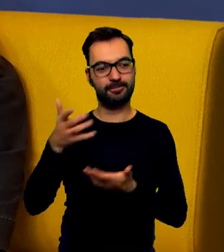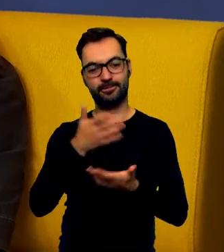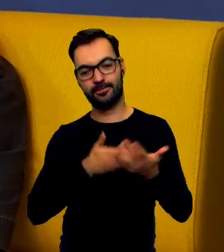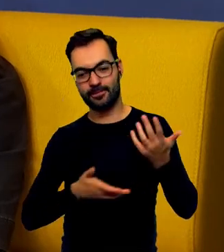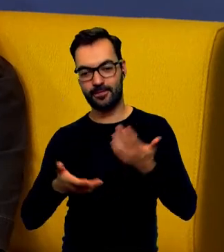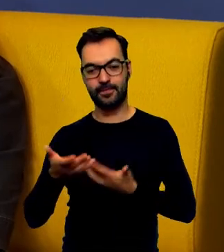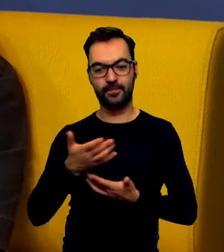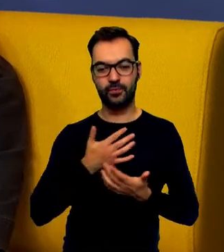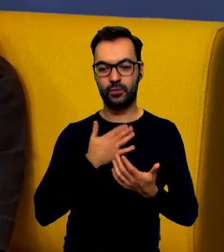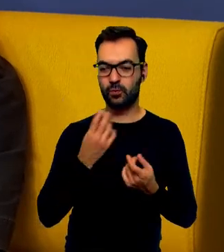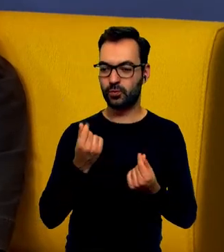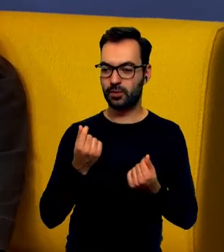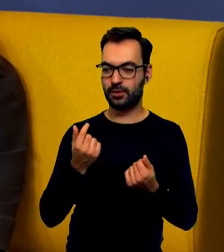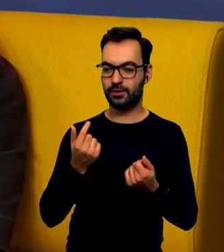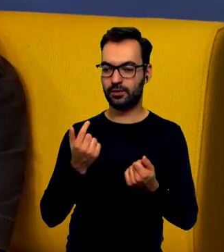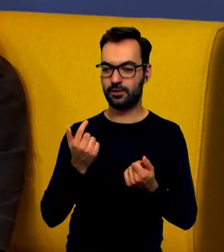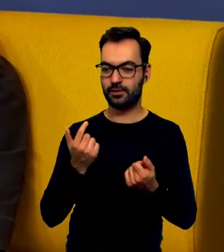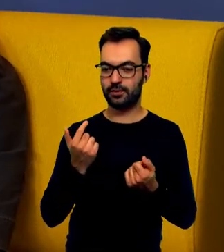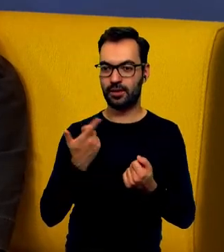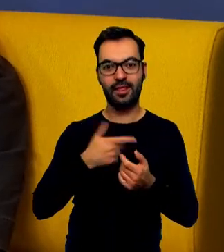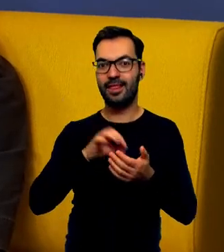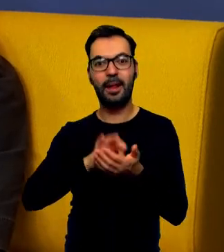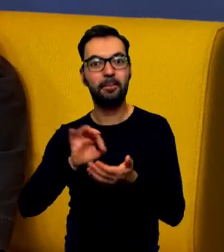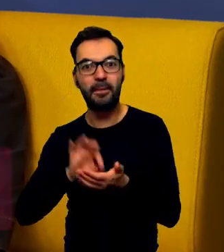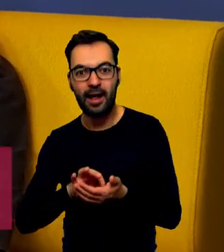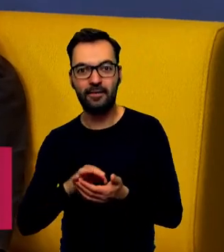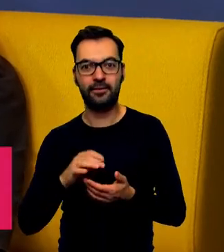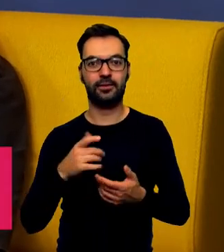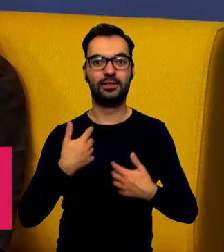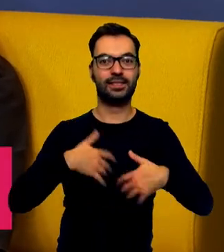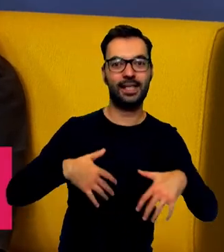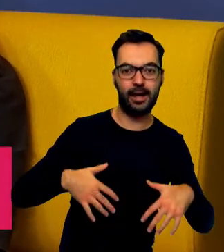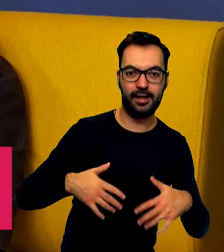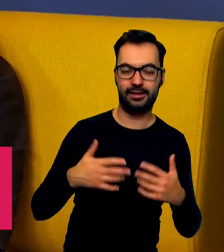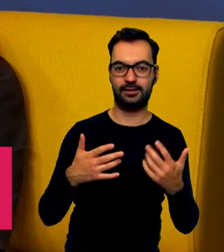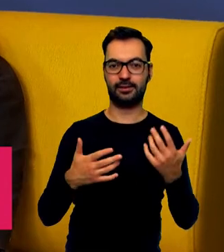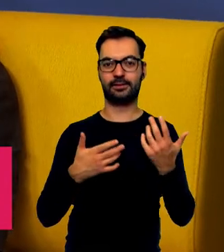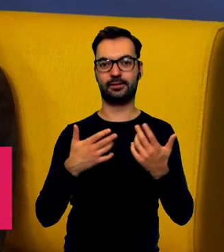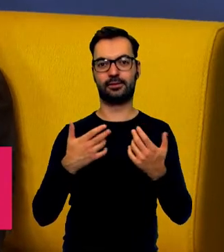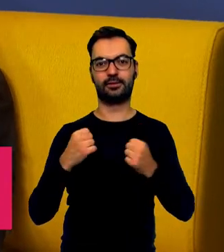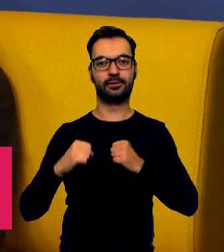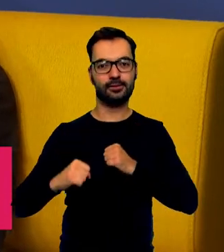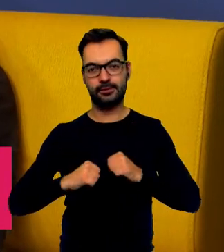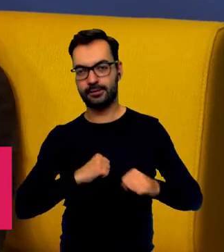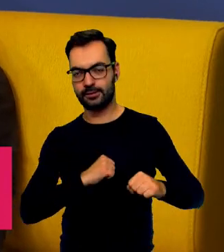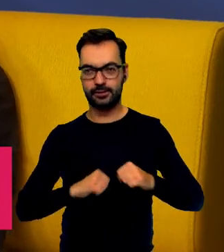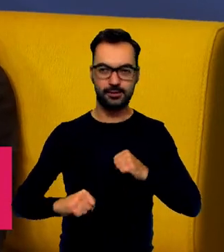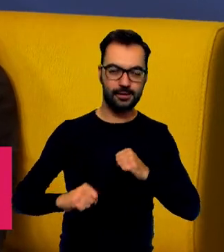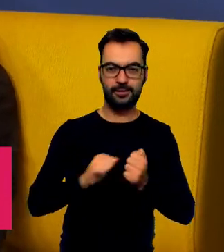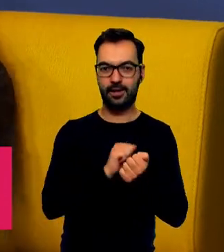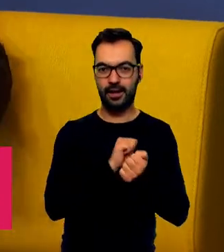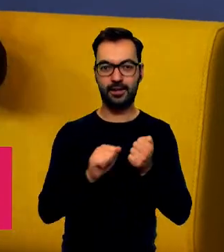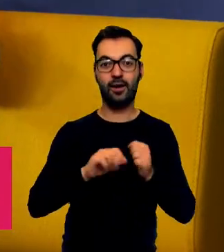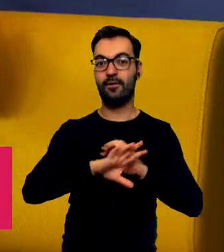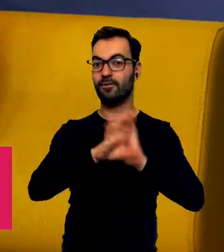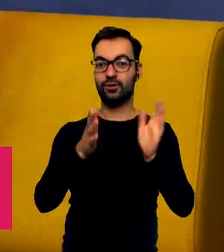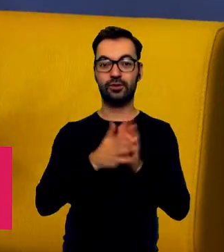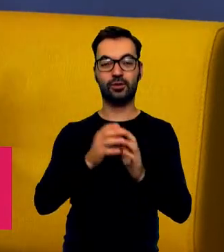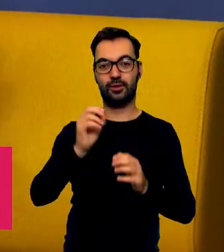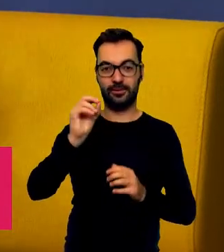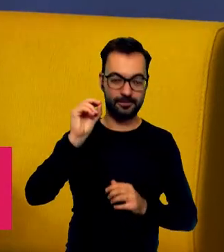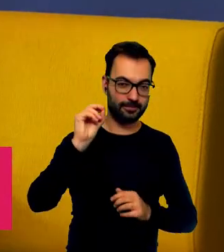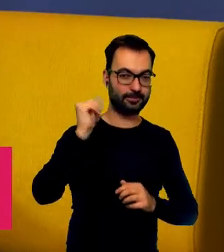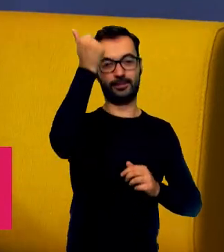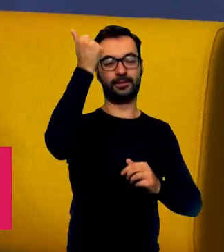takim, wiąże się właśnie z życiem w niepewności, stresie, w mozolnym poruszaniu się krok po kroku, że to wszystko w